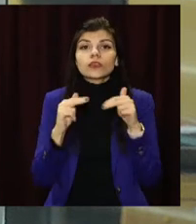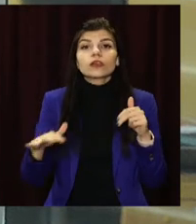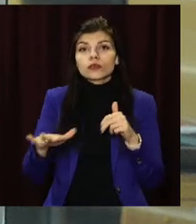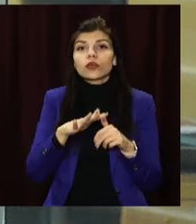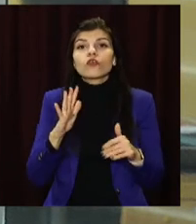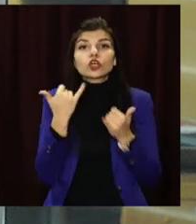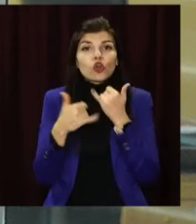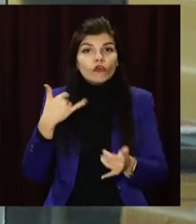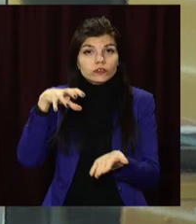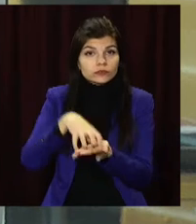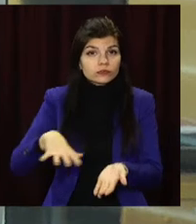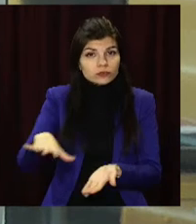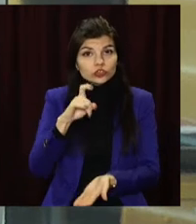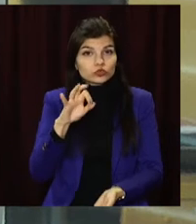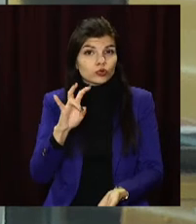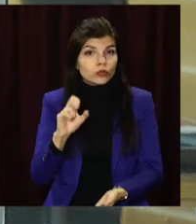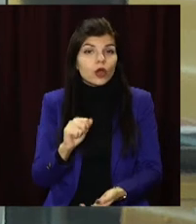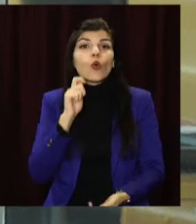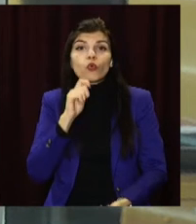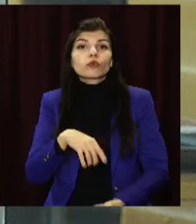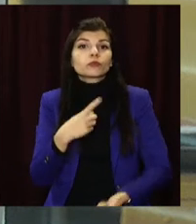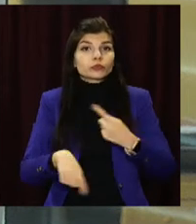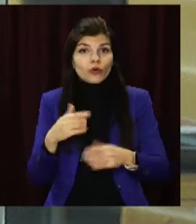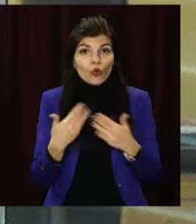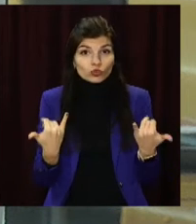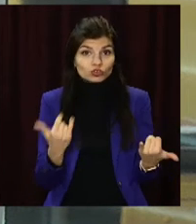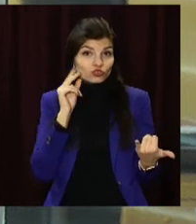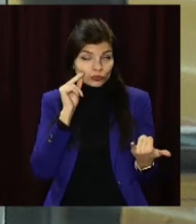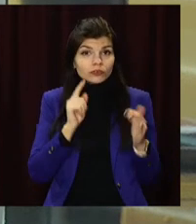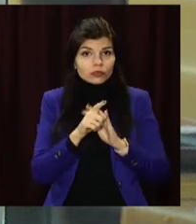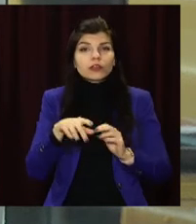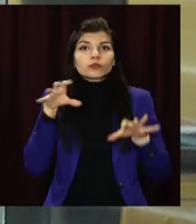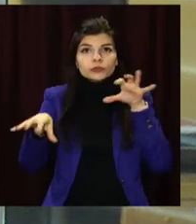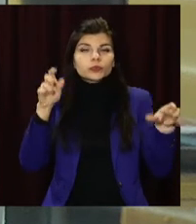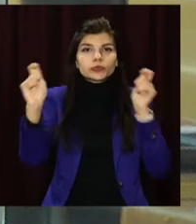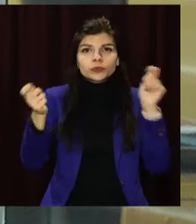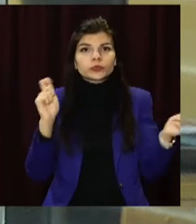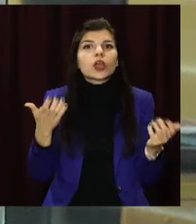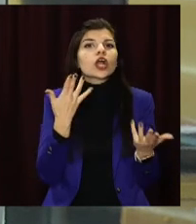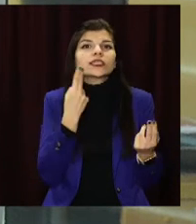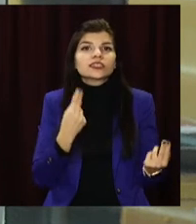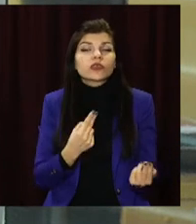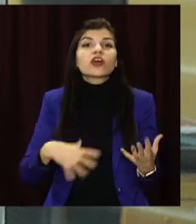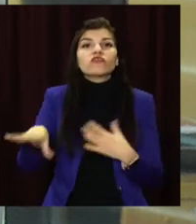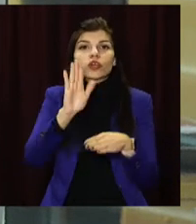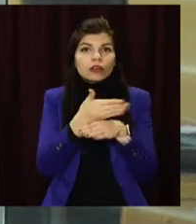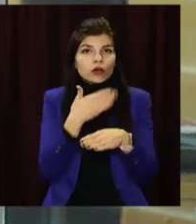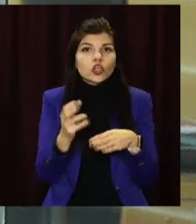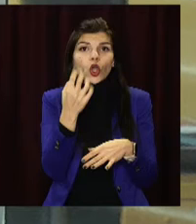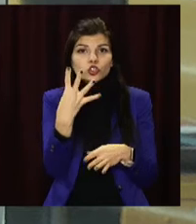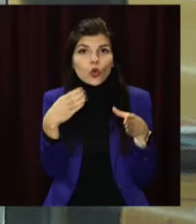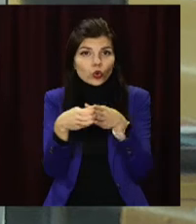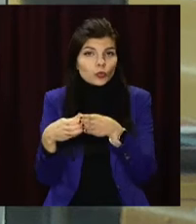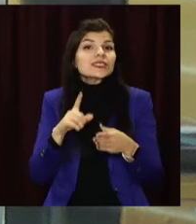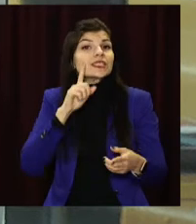Дніпропетровщина в жовтій зоні. Відсьогодні Україна повернулася до адаптивного карантину і зонування областей. Тепер всі регіони ділитимуть на 4